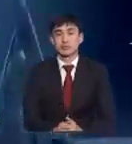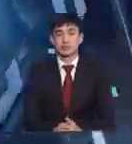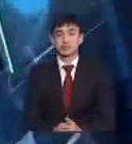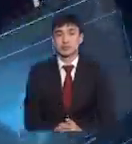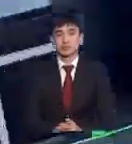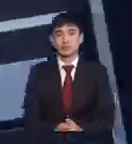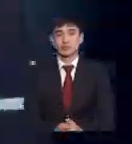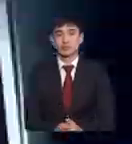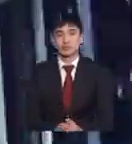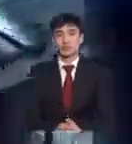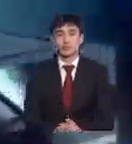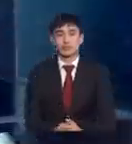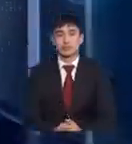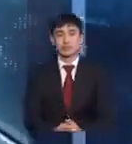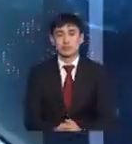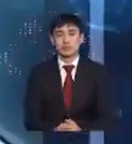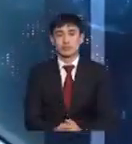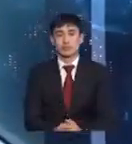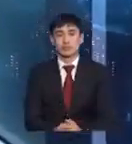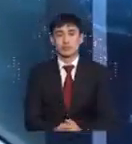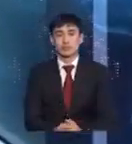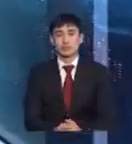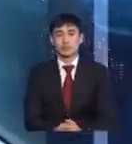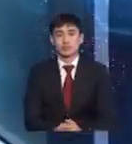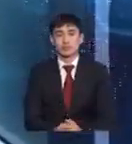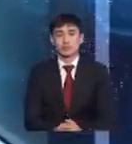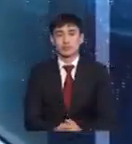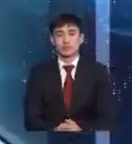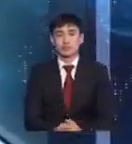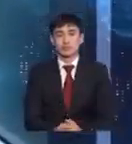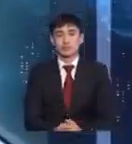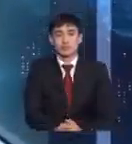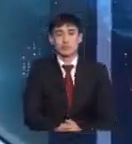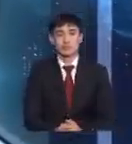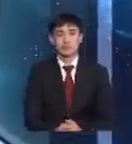Айслу Жандосова, Аялым Жерсын, Хазайдос Калиев, телеканал ЖТСУ, Алматинская область.